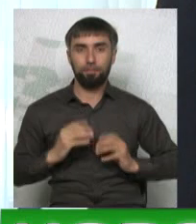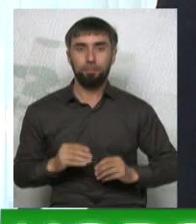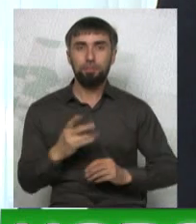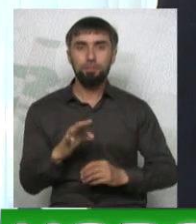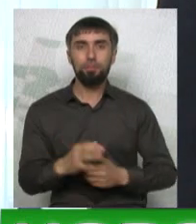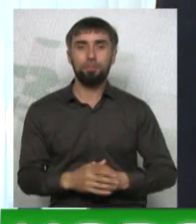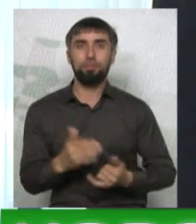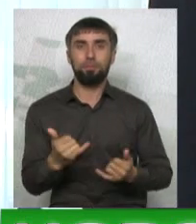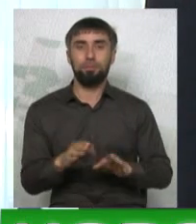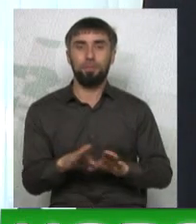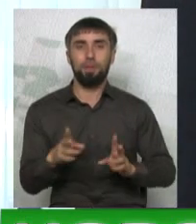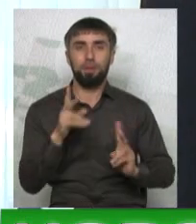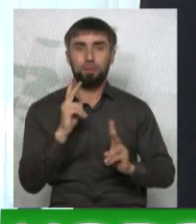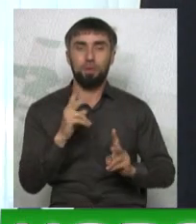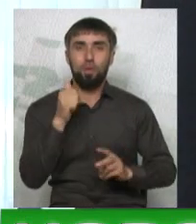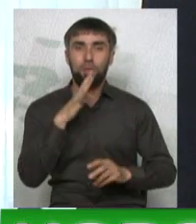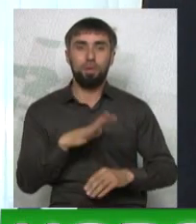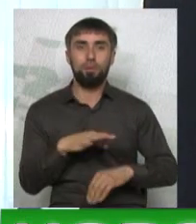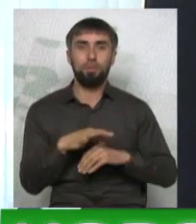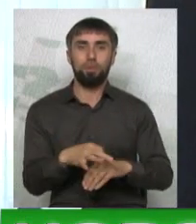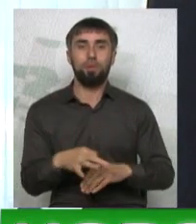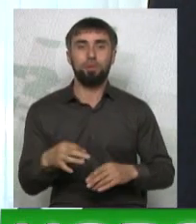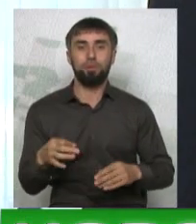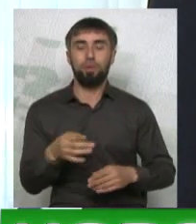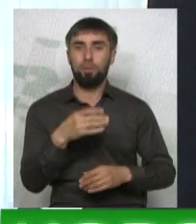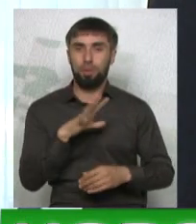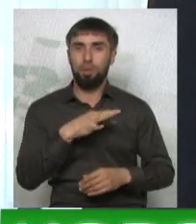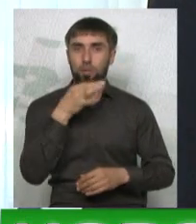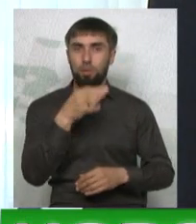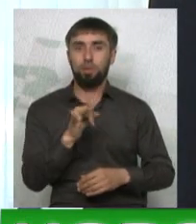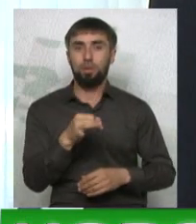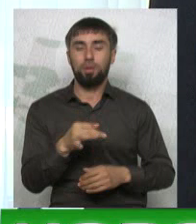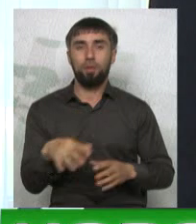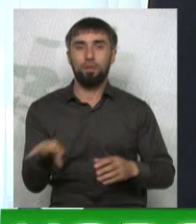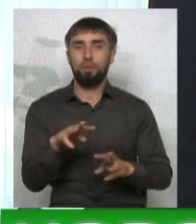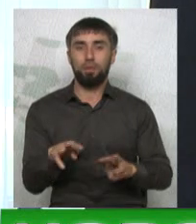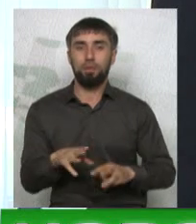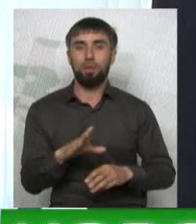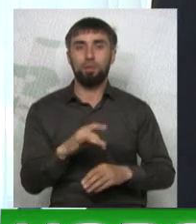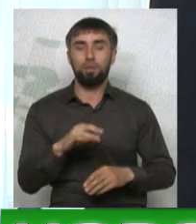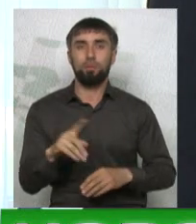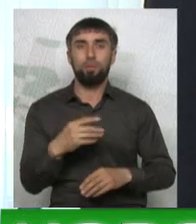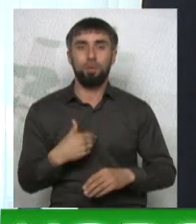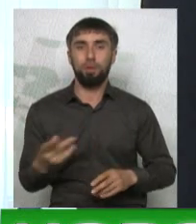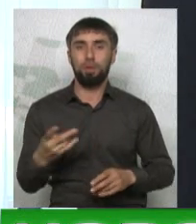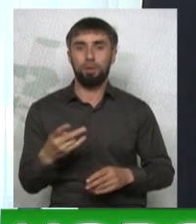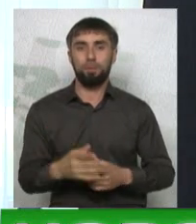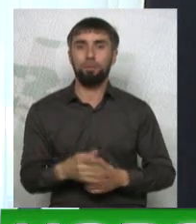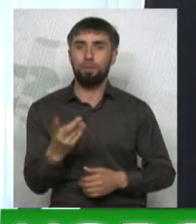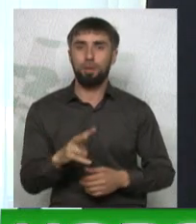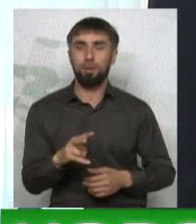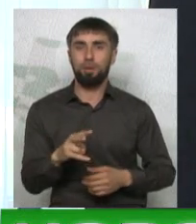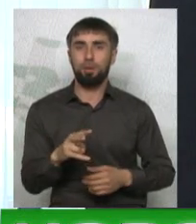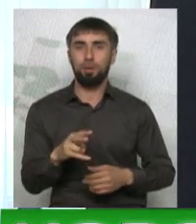ну и сегодня также на совещании, которое было проведено, было доложено и сообщено всем министерствам и ведомствам о том, что нам не стоит